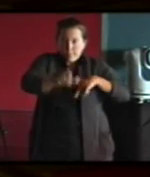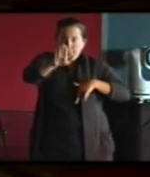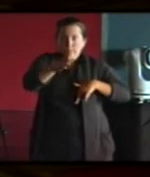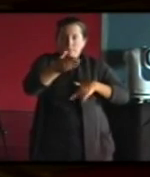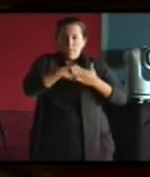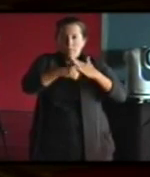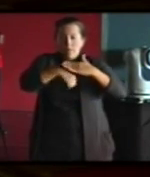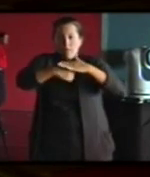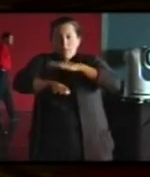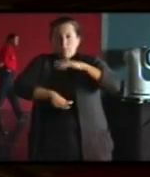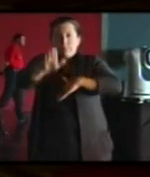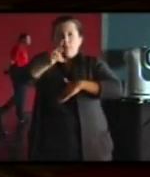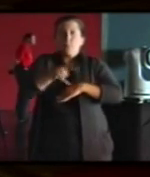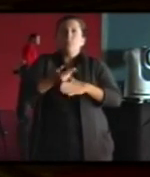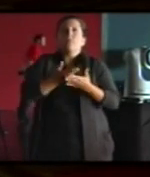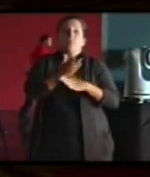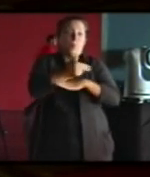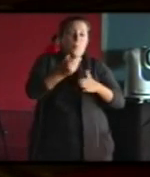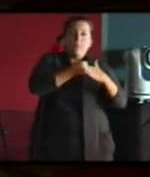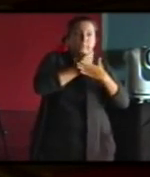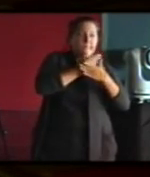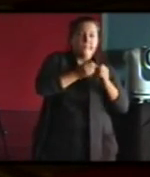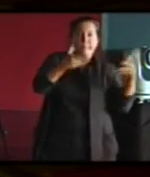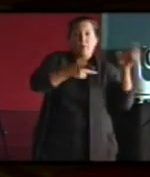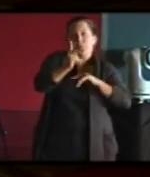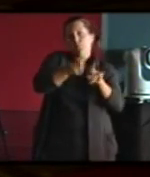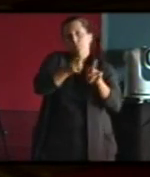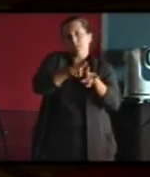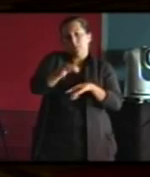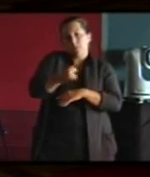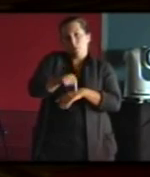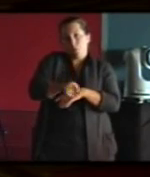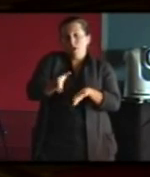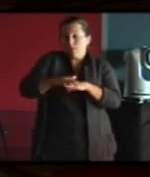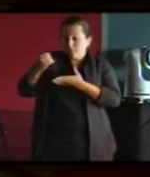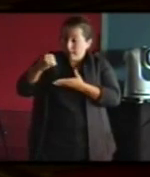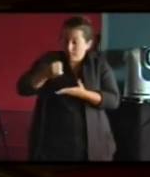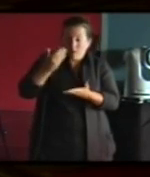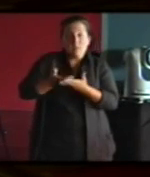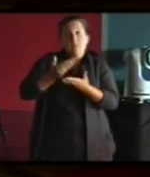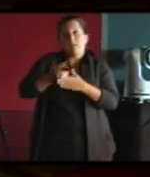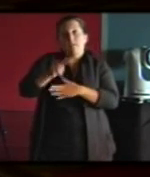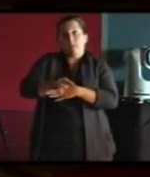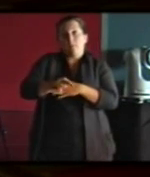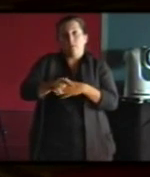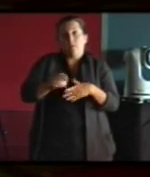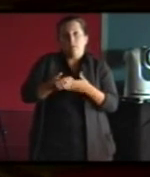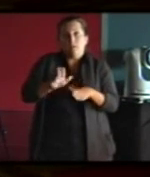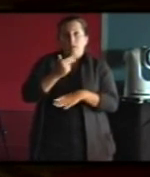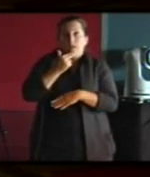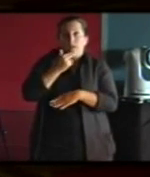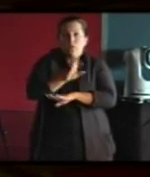rapide de la population dans les bureaux. Et ce patrimoine, il est d'une